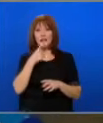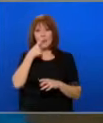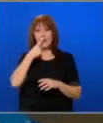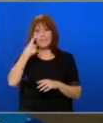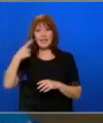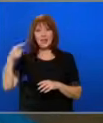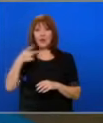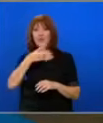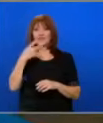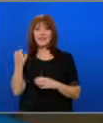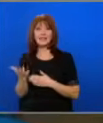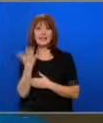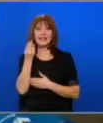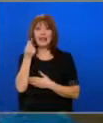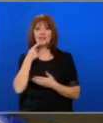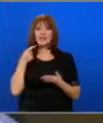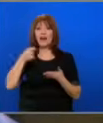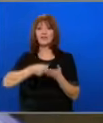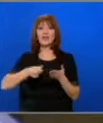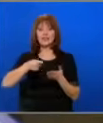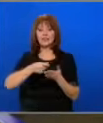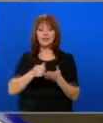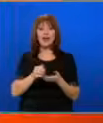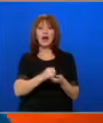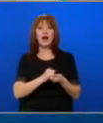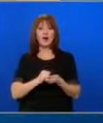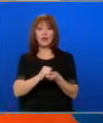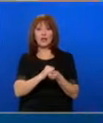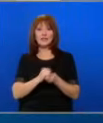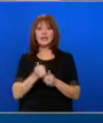000 лева финансиране за организиране на европейско първенство.